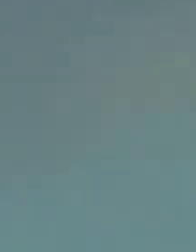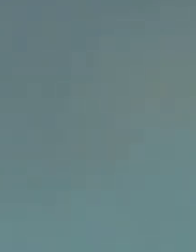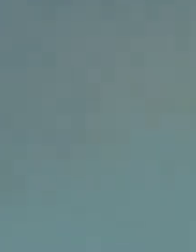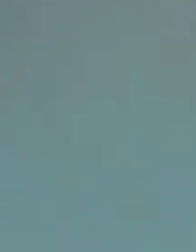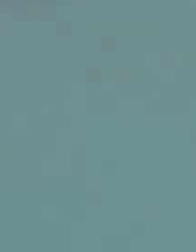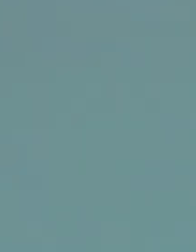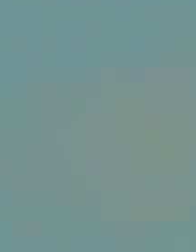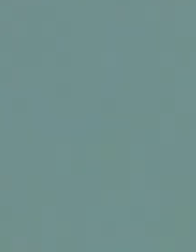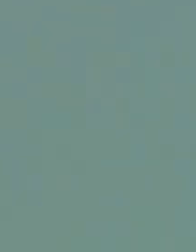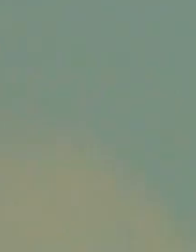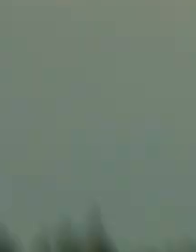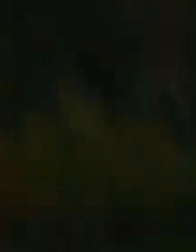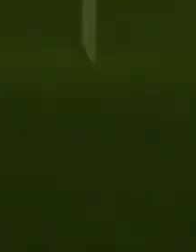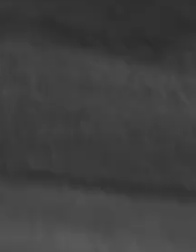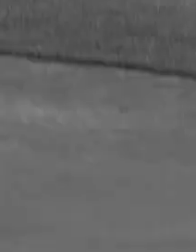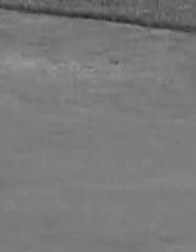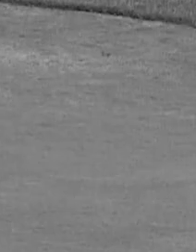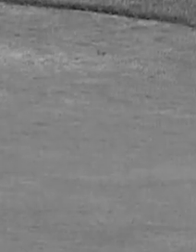야.